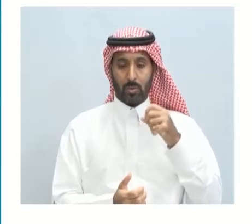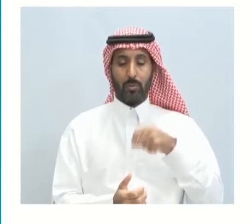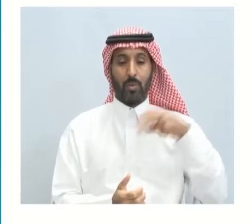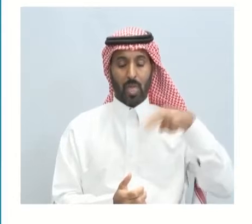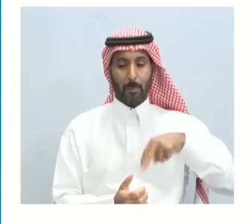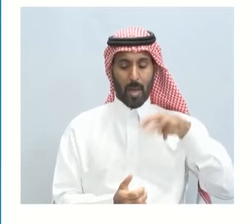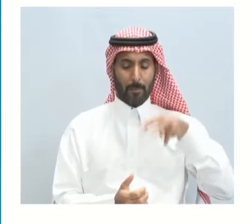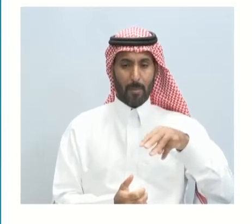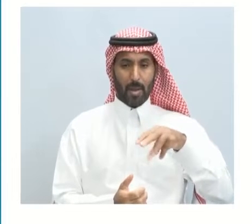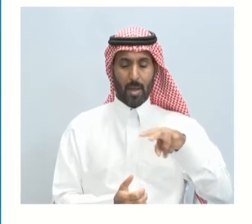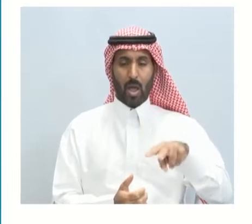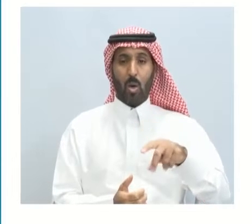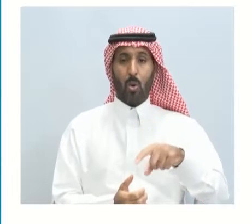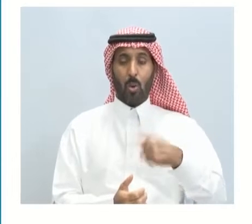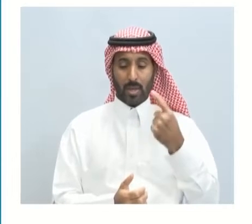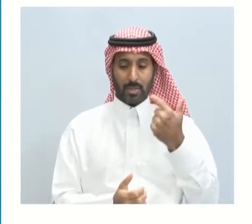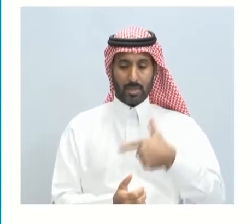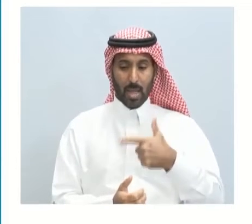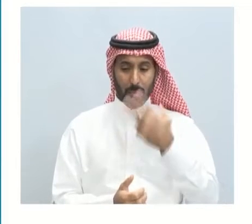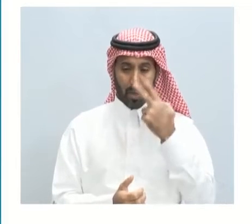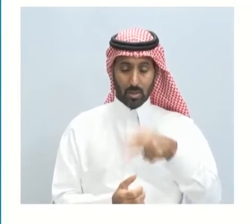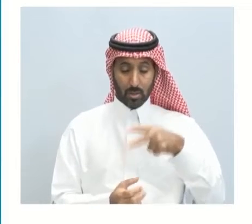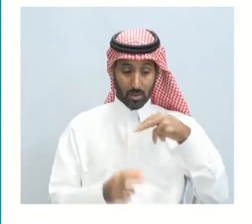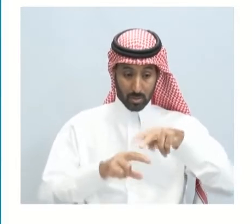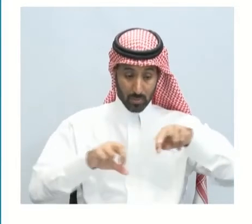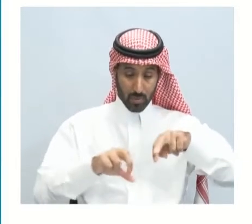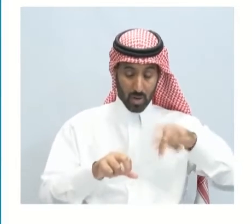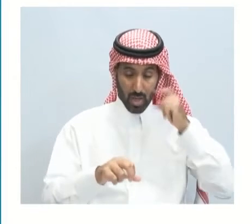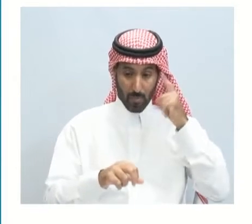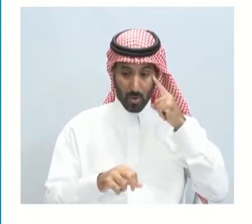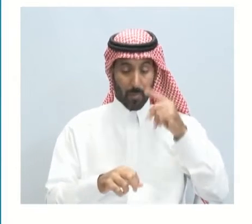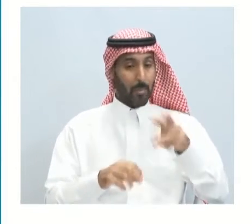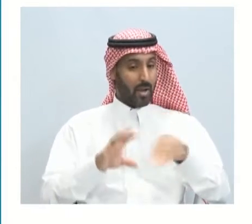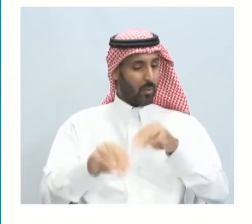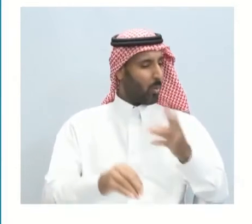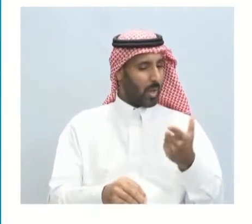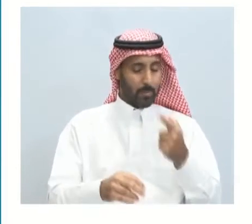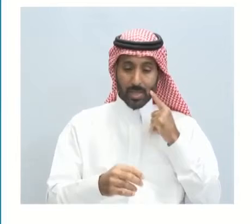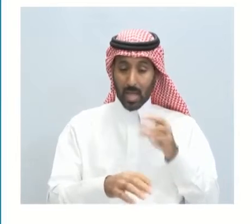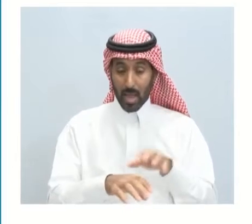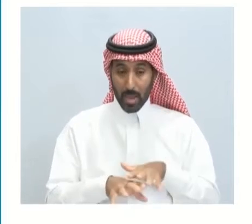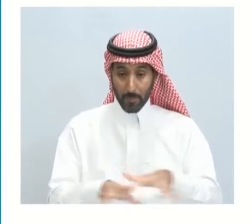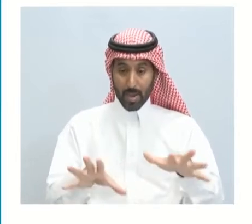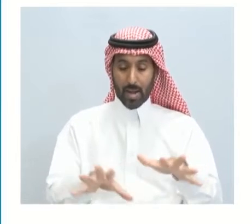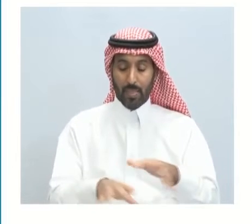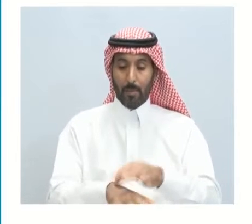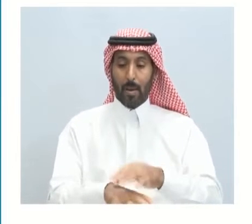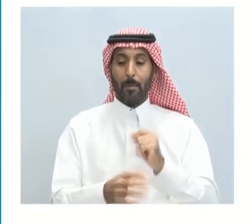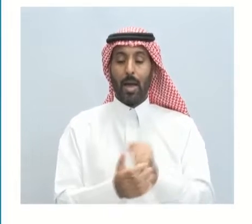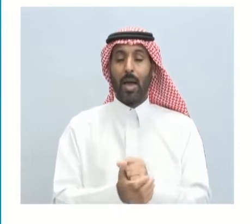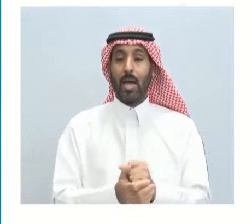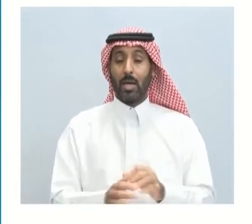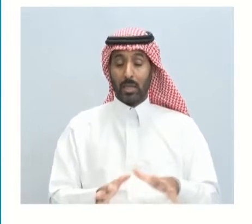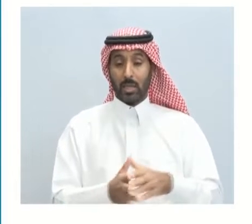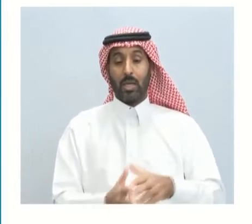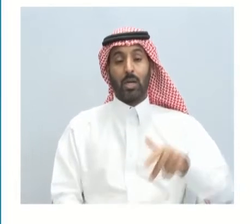تتبع العلماء دليل لمعرفه مصدر وباء الكوليرا واليوم